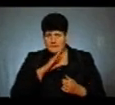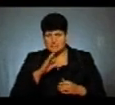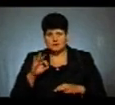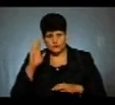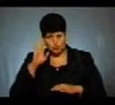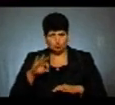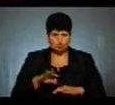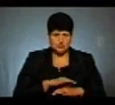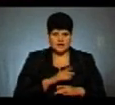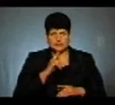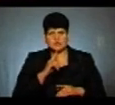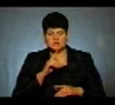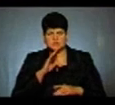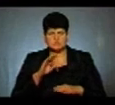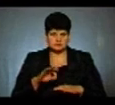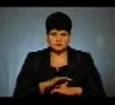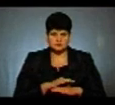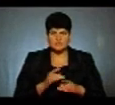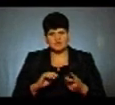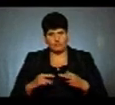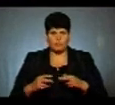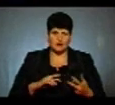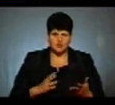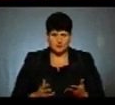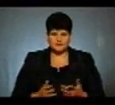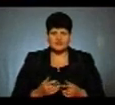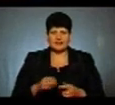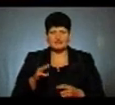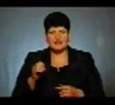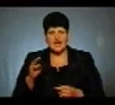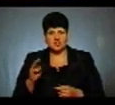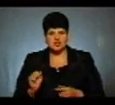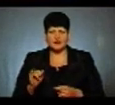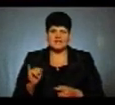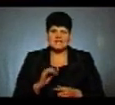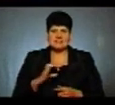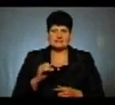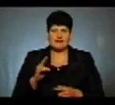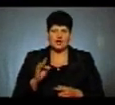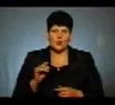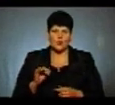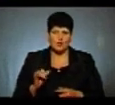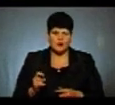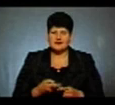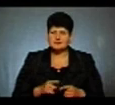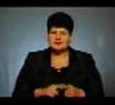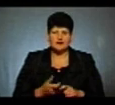чоловіка до дружини батьків, чи навпаки, як тут теща і свекруха, знаєте. Також